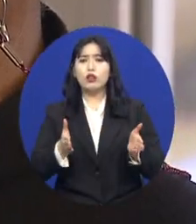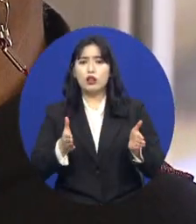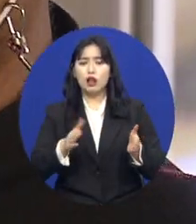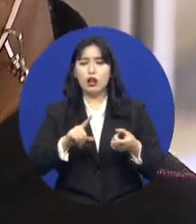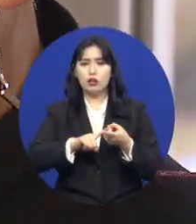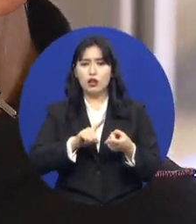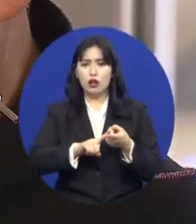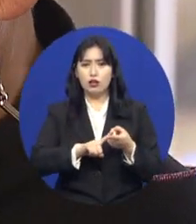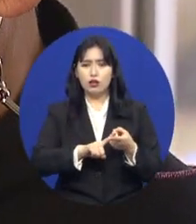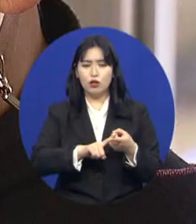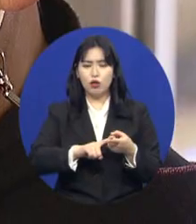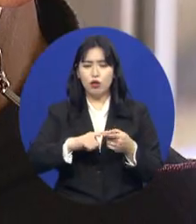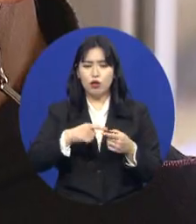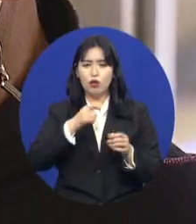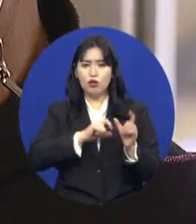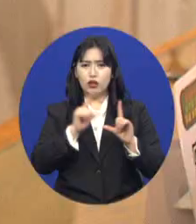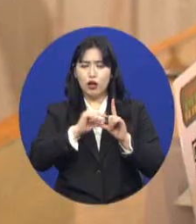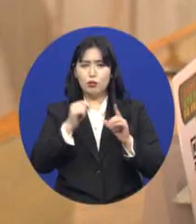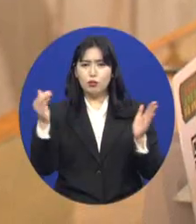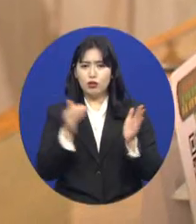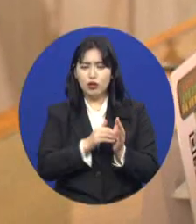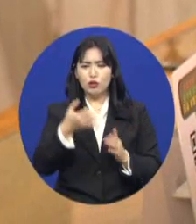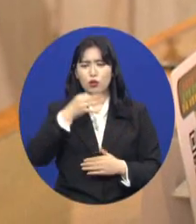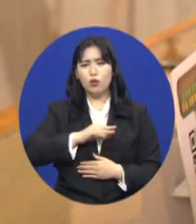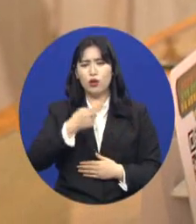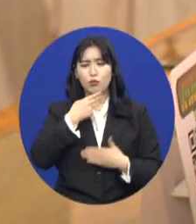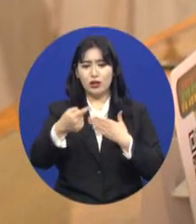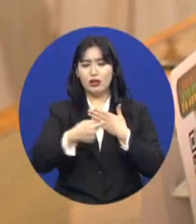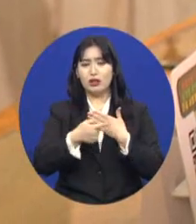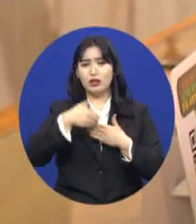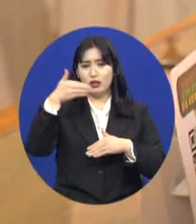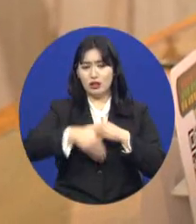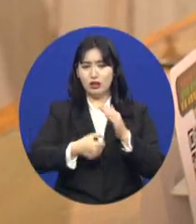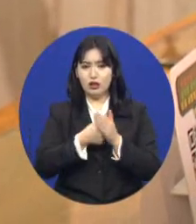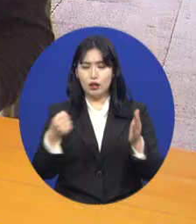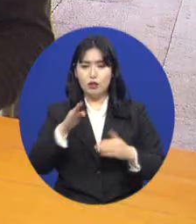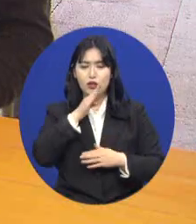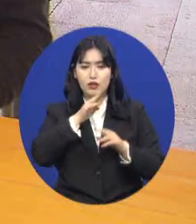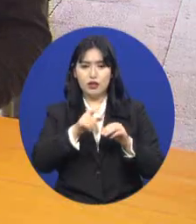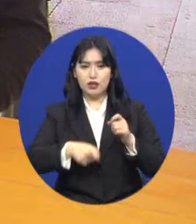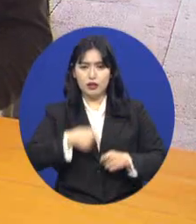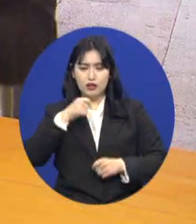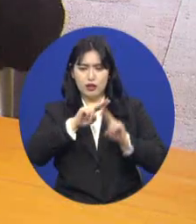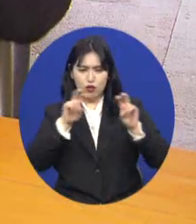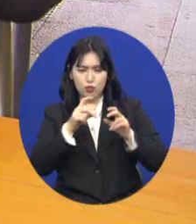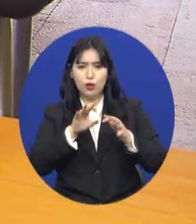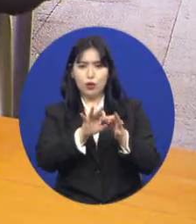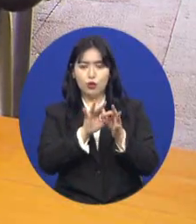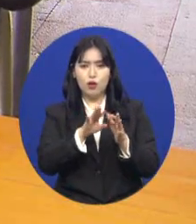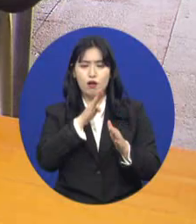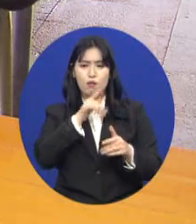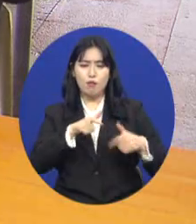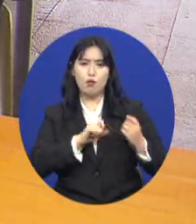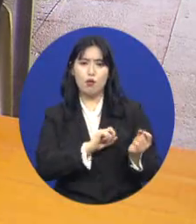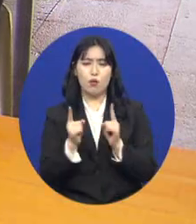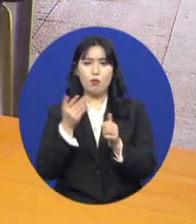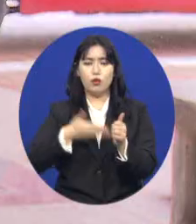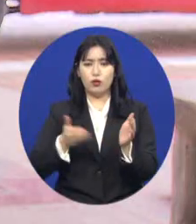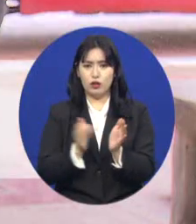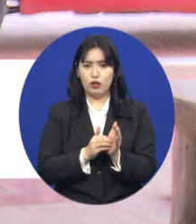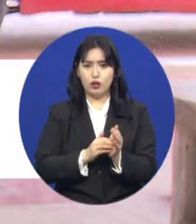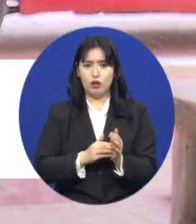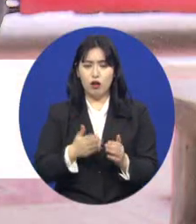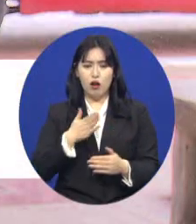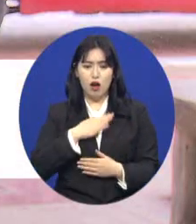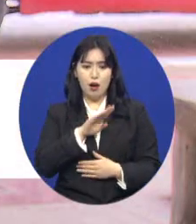별 효과가 없는 보여주기식 사면일 뿐이라며 진상 조사를 통한 명예 회복을 요구했습니다. 우리를